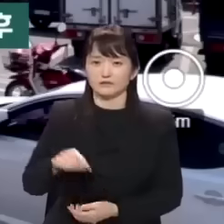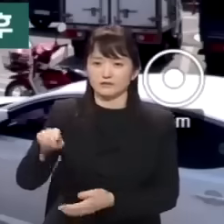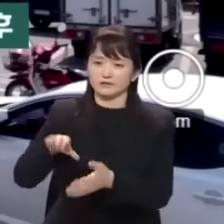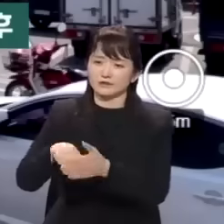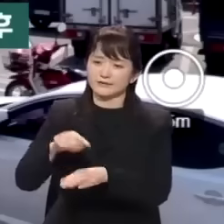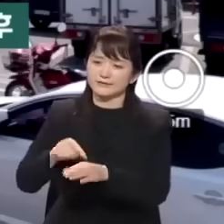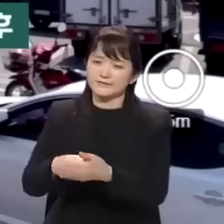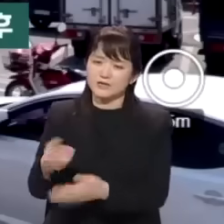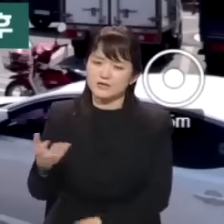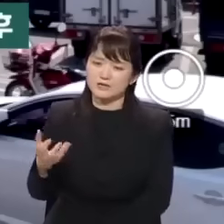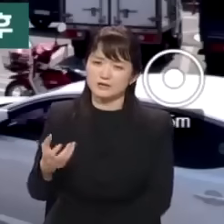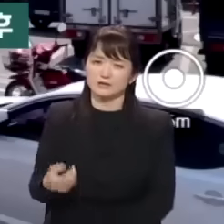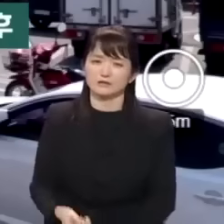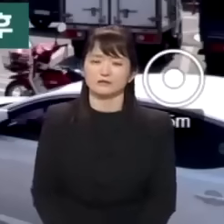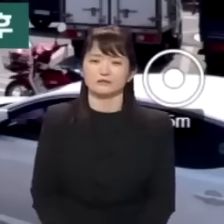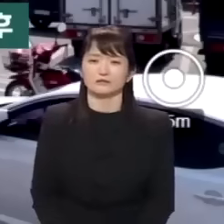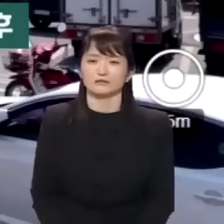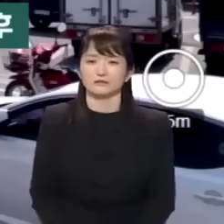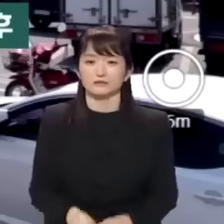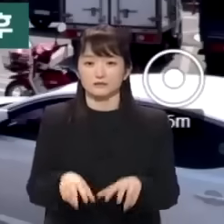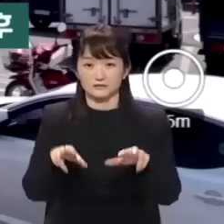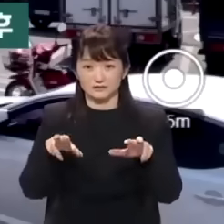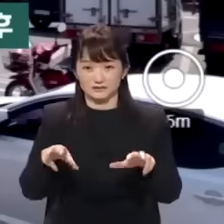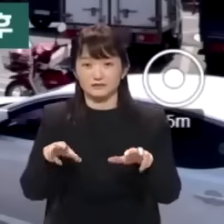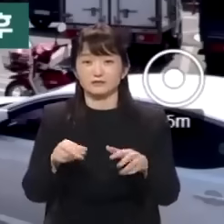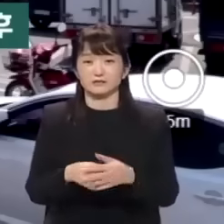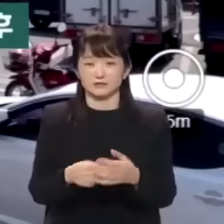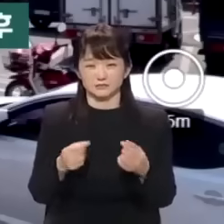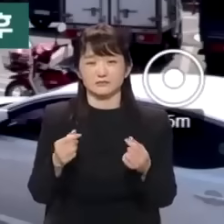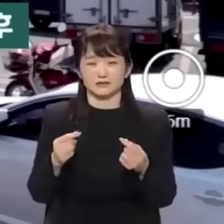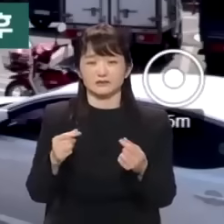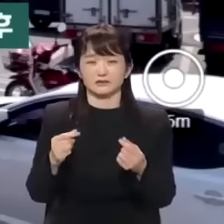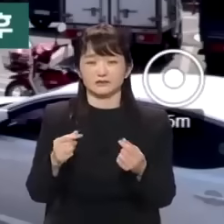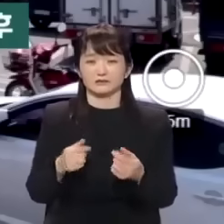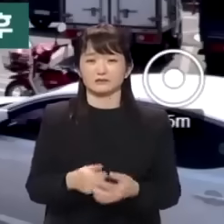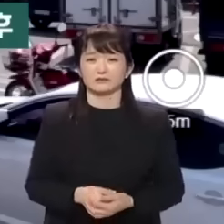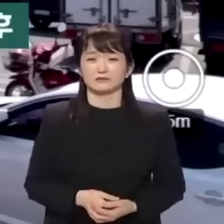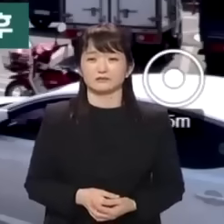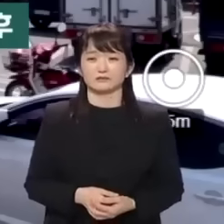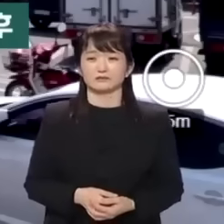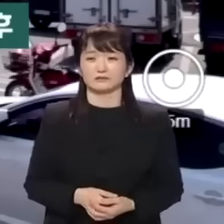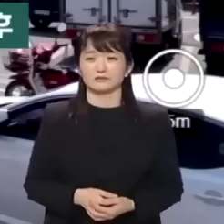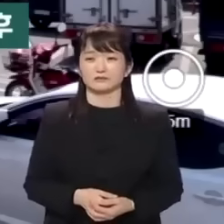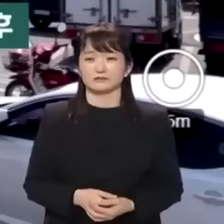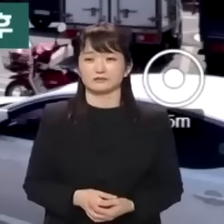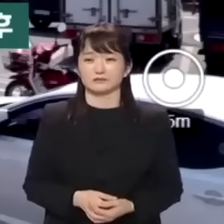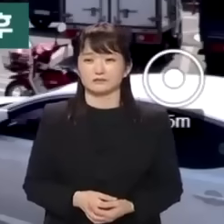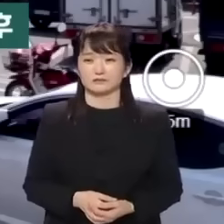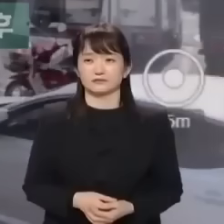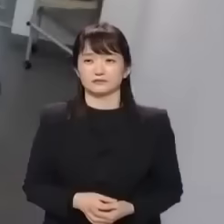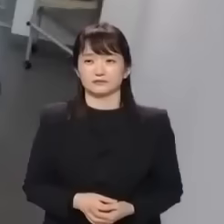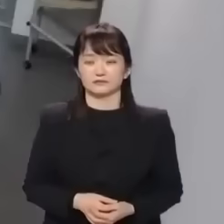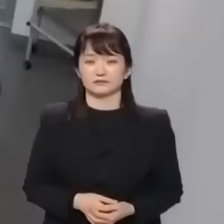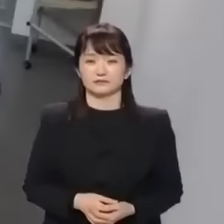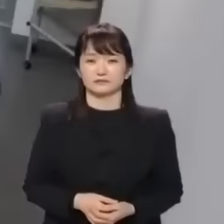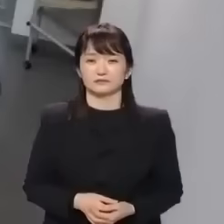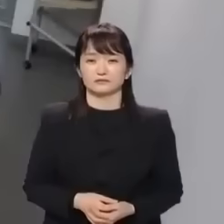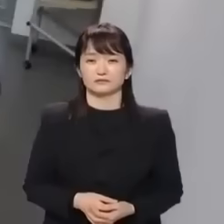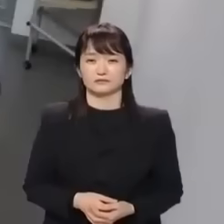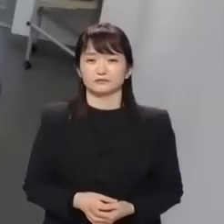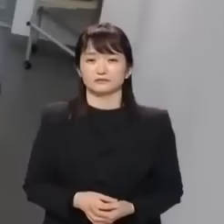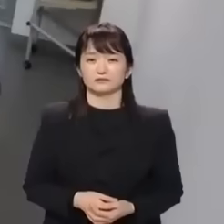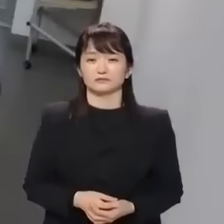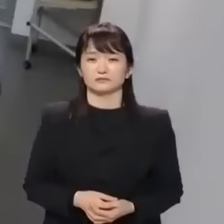다쳤다고 했는데 지금도 거의 유사한 상황이 이제 다시 또 발생이 된 거죠 자 그런데 한